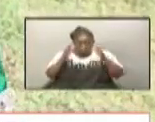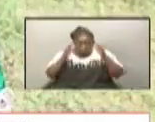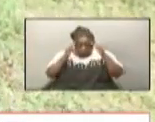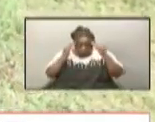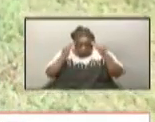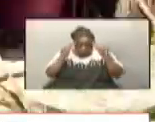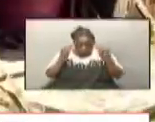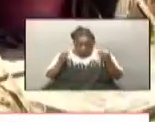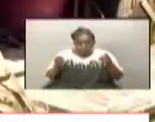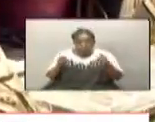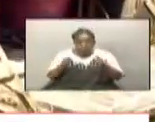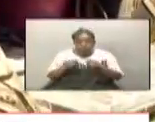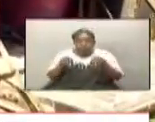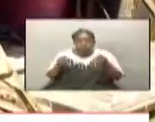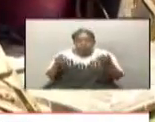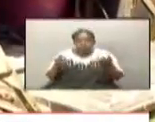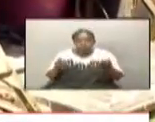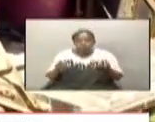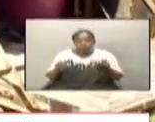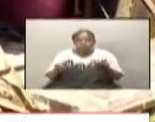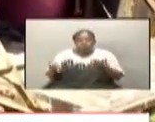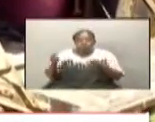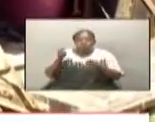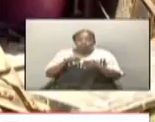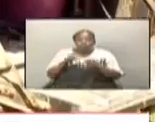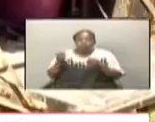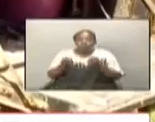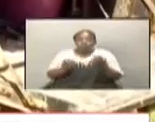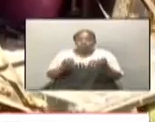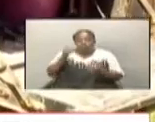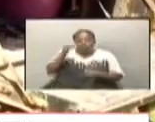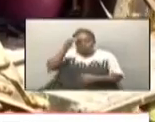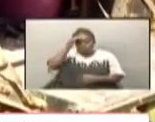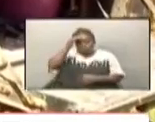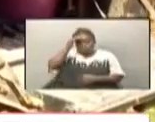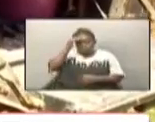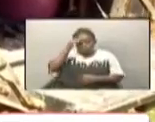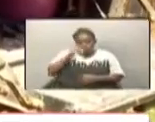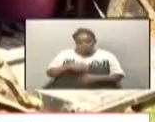tabitegeera era bakwatidde mukwatirye okumuyingiza emmotoka ya poliisi.